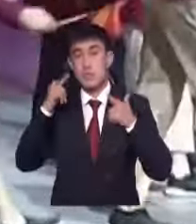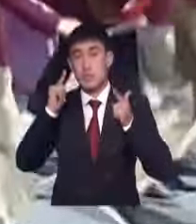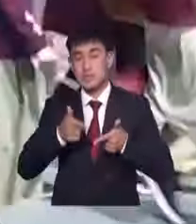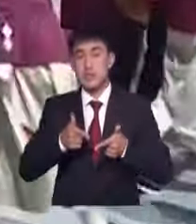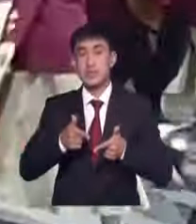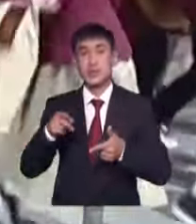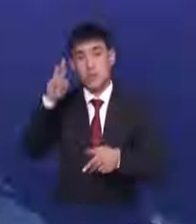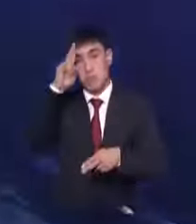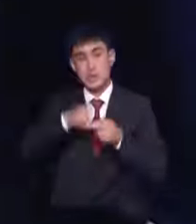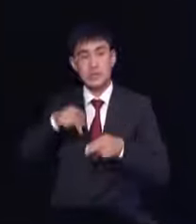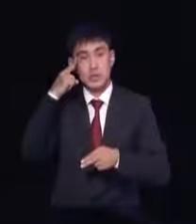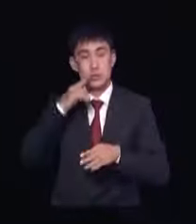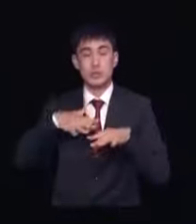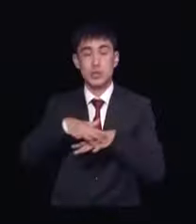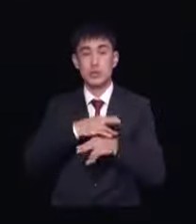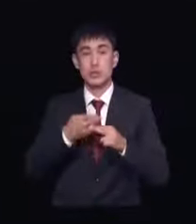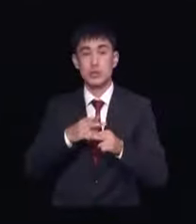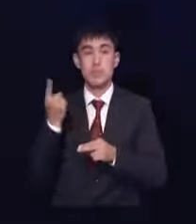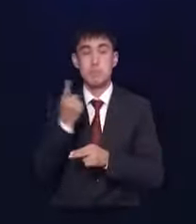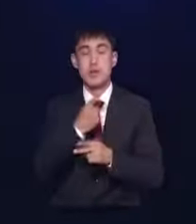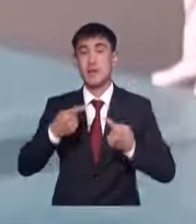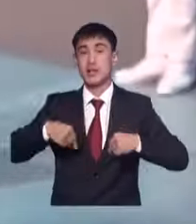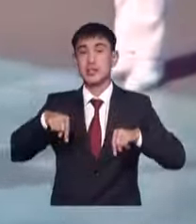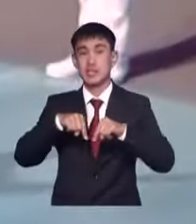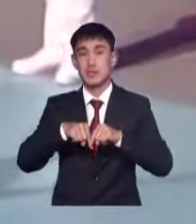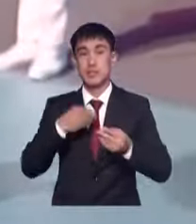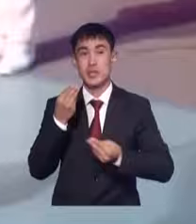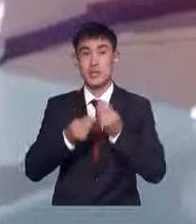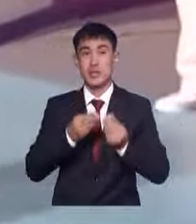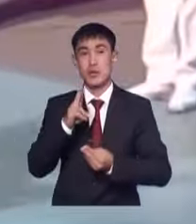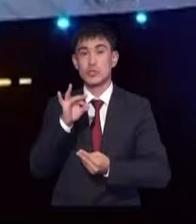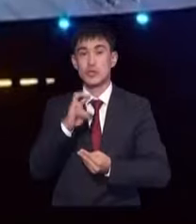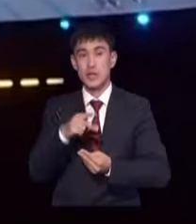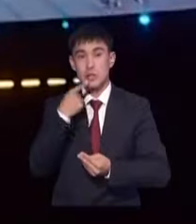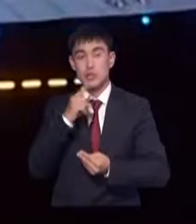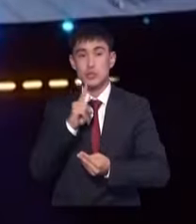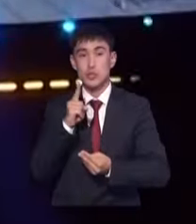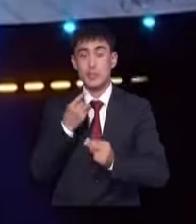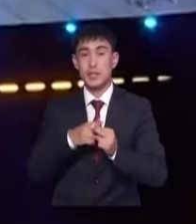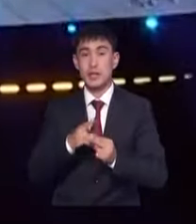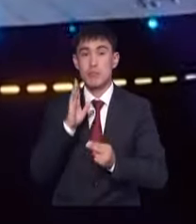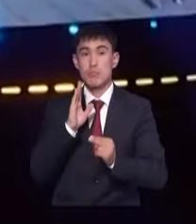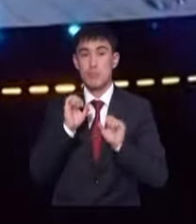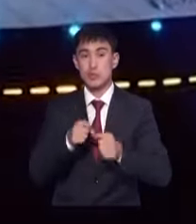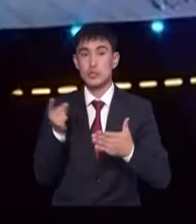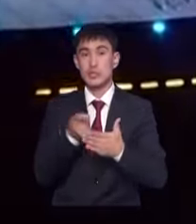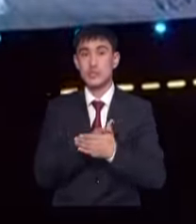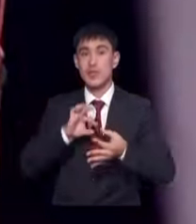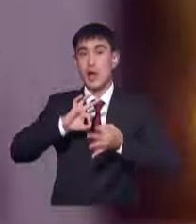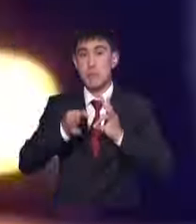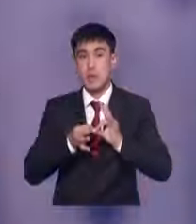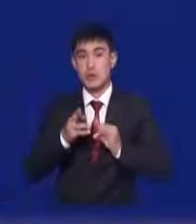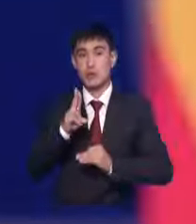признательность братскому кыргызскому народу, которые первыми организовали игры кочевников, и отметил, что это событие можно назвать